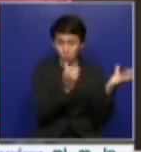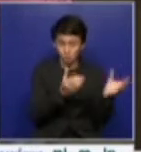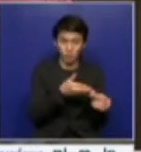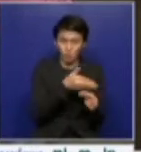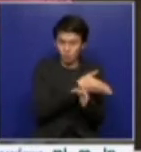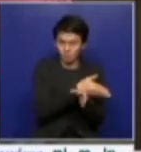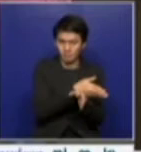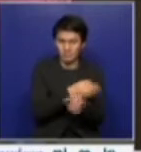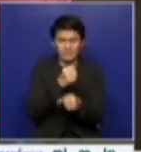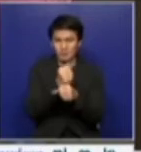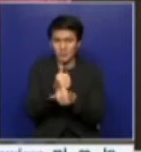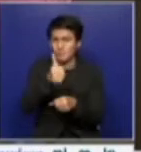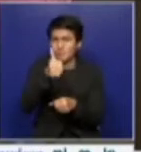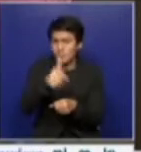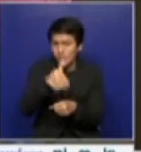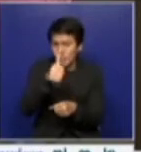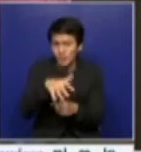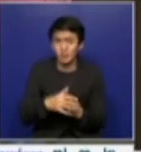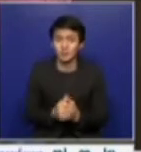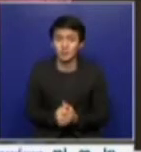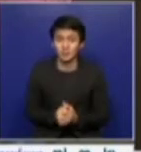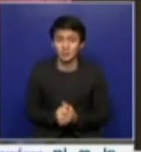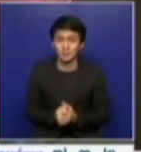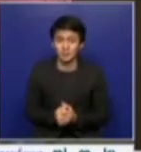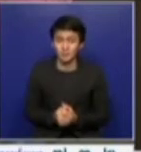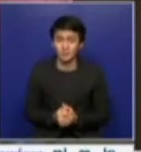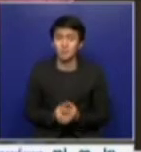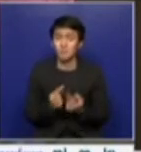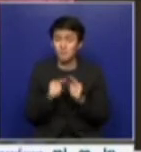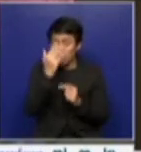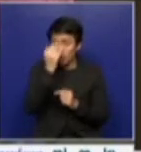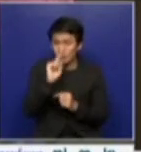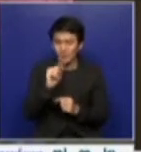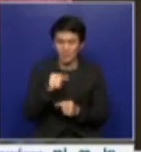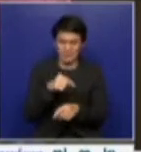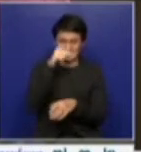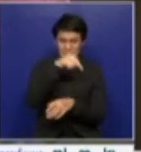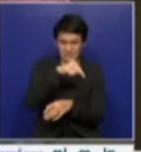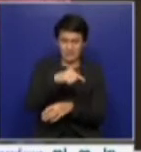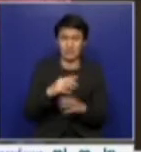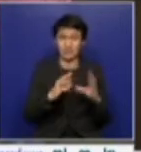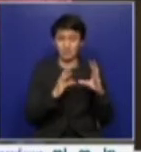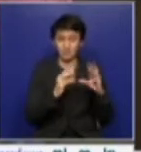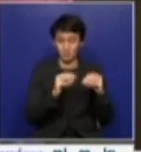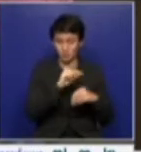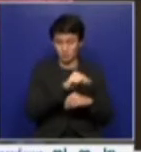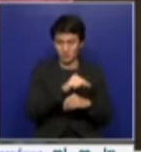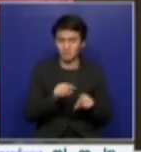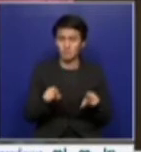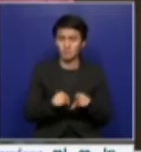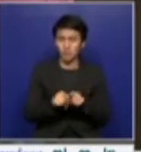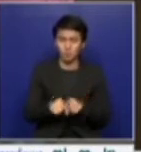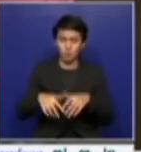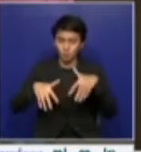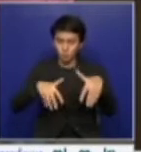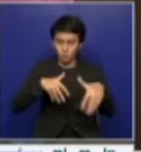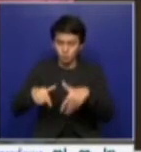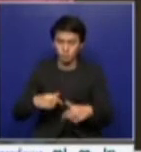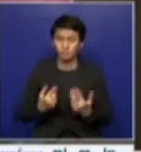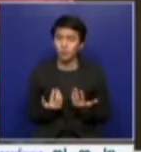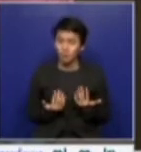ควรเกิดขึ้นทั้งๆที่ในวันนั้นมีพี่น้องประชาชนได้มารอความหวังเป็นจำนวนมาก